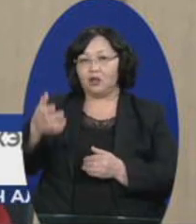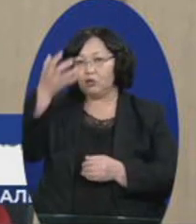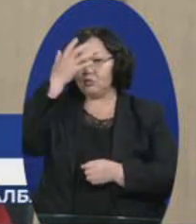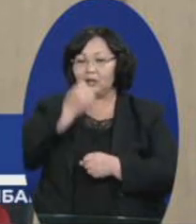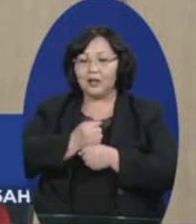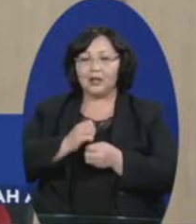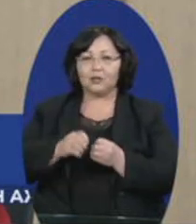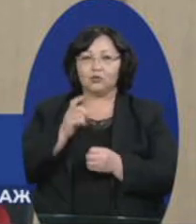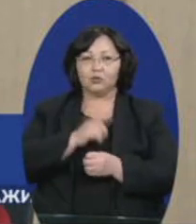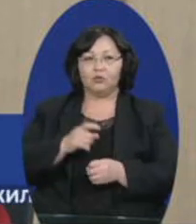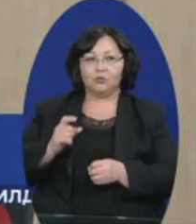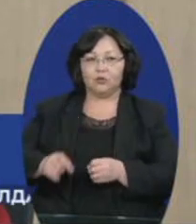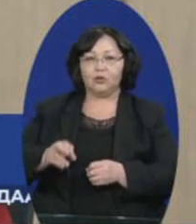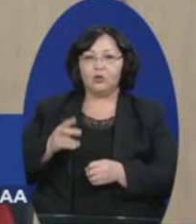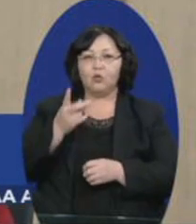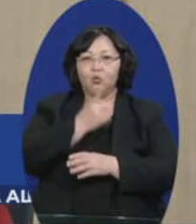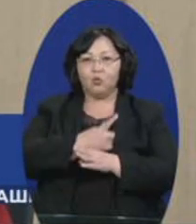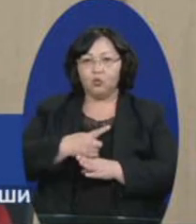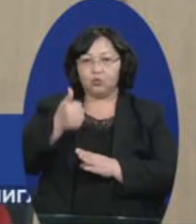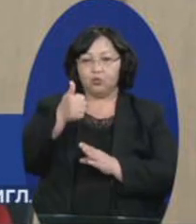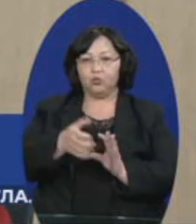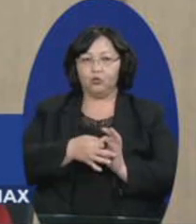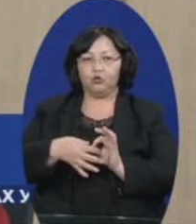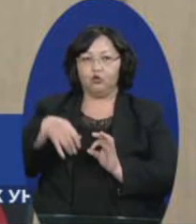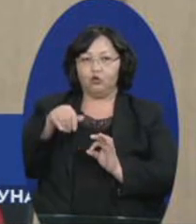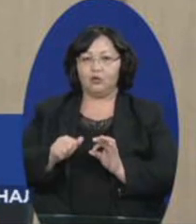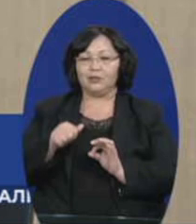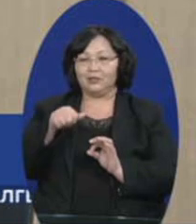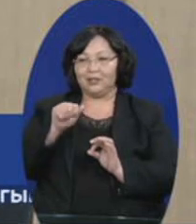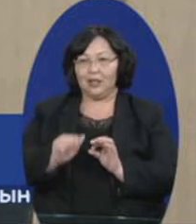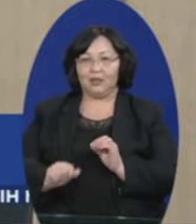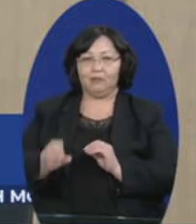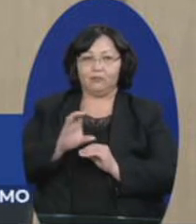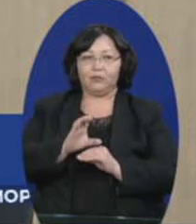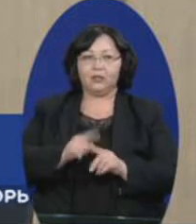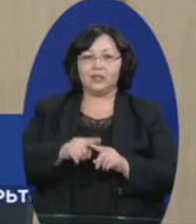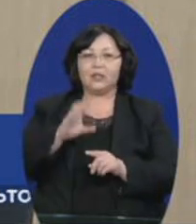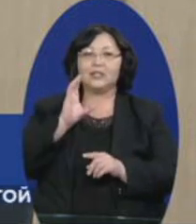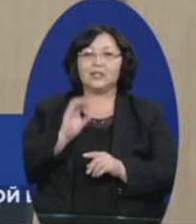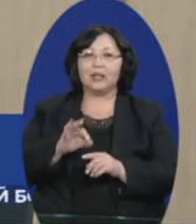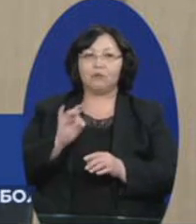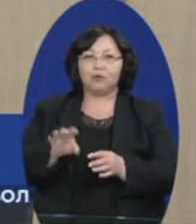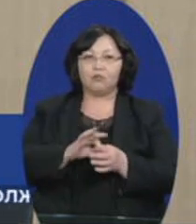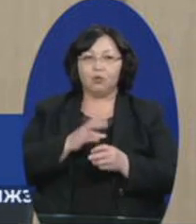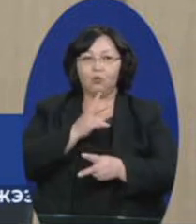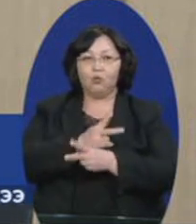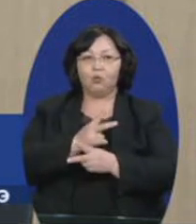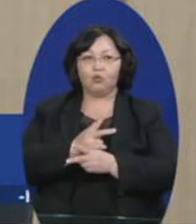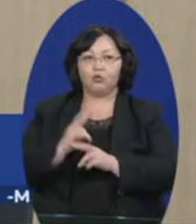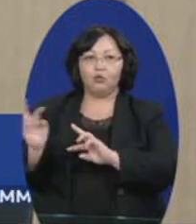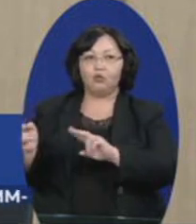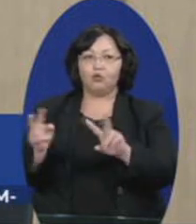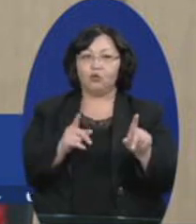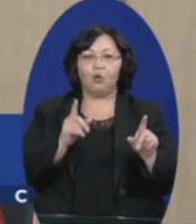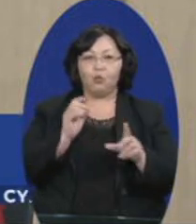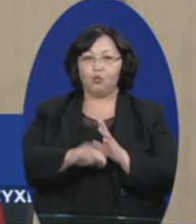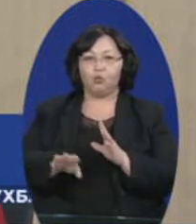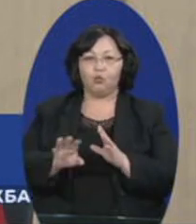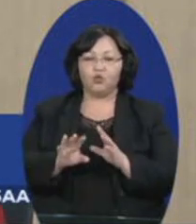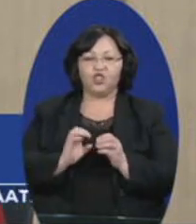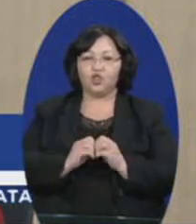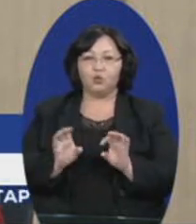илүү гүйцэтгэл суулсан болгоё. Цалин үйлсгийн асуудлыг зохицуулсан салбарын хуулиудад нь өөрчлөлт оруулах болио. Одоо 30 гаруй